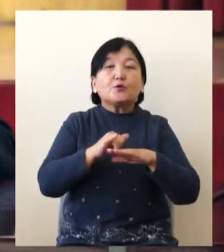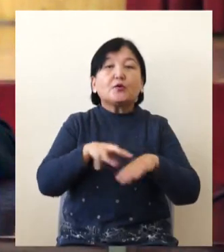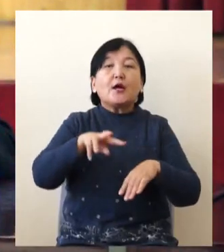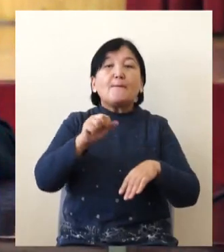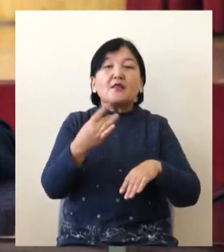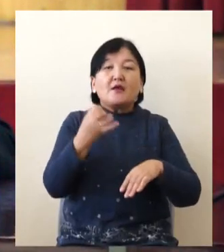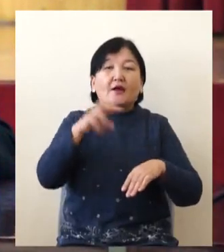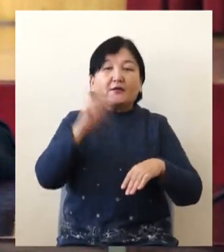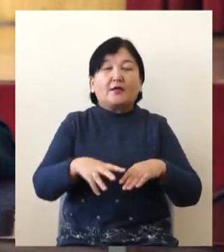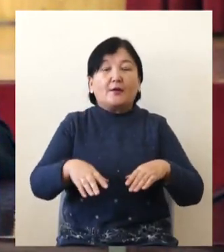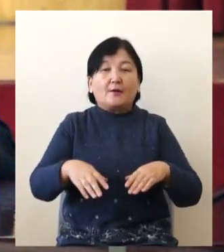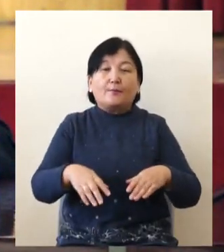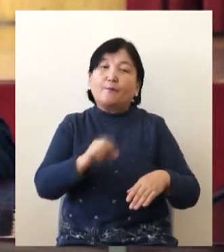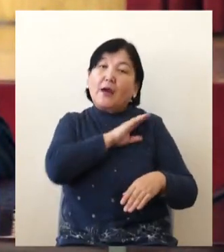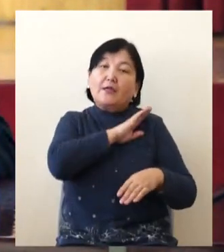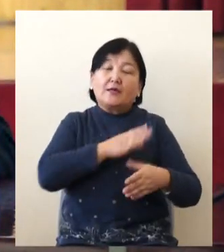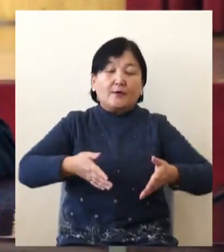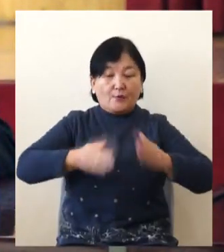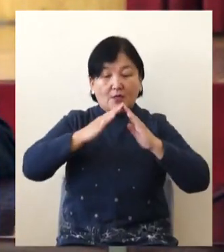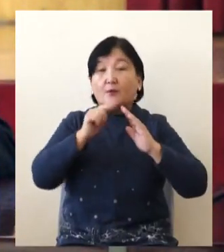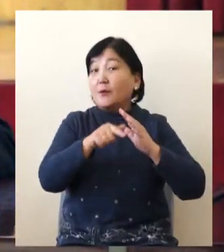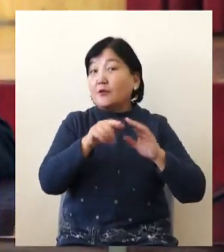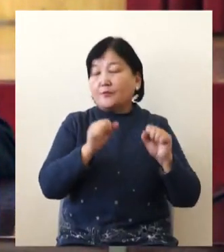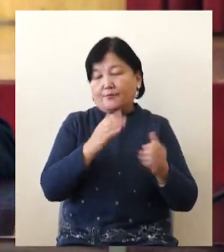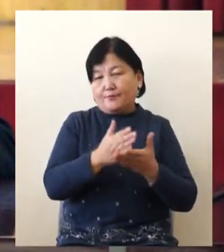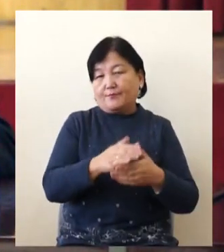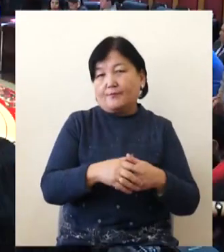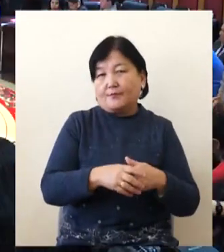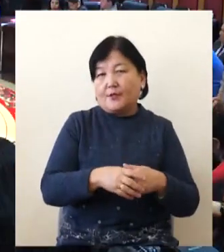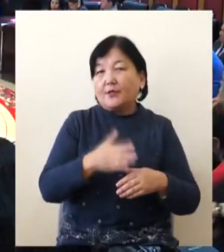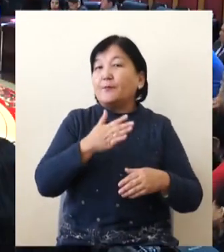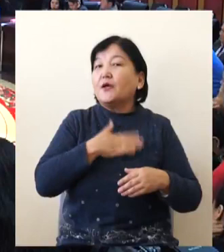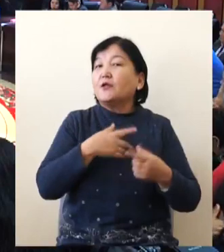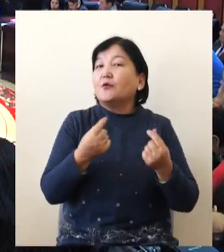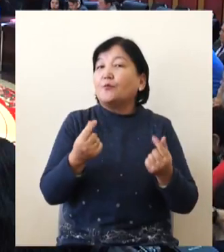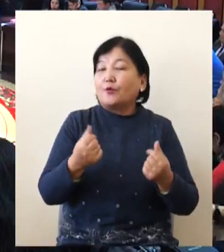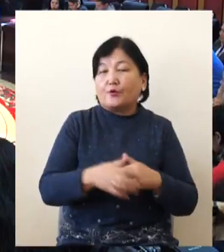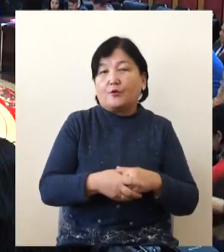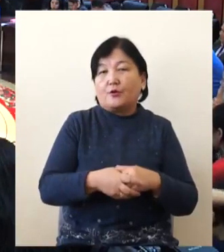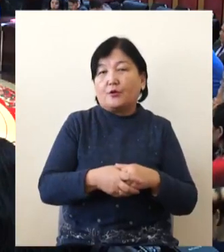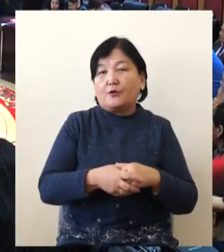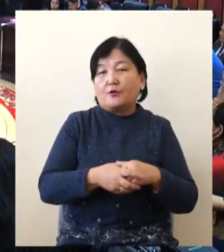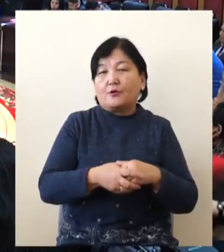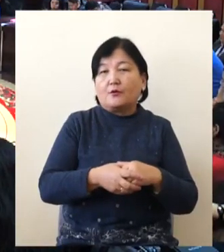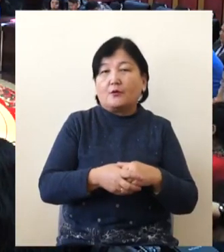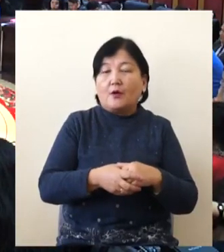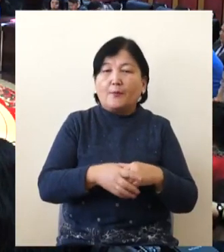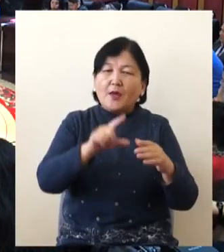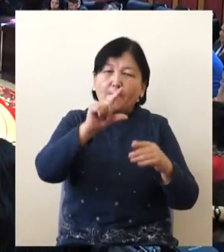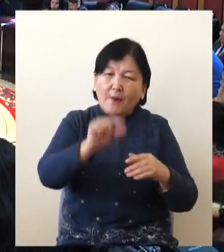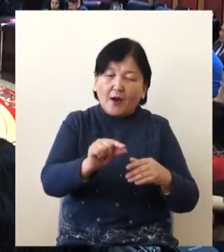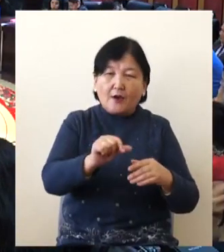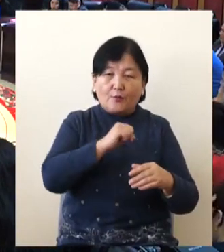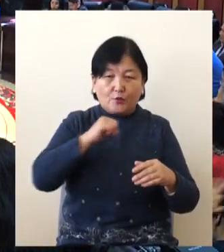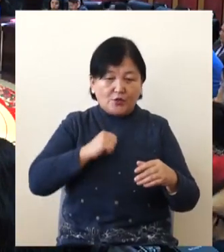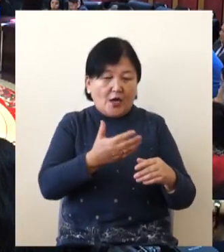болдог. Өнөөдрийн эдийн засгийн эрх чөлөө бидний мөнгийг чи жижиг дунд үйлдвэрийн мөнгийг хамгийн багаар өөрсдөө